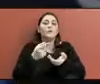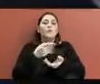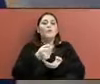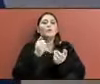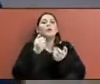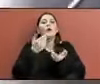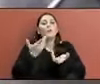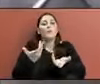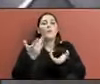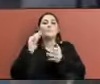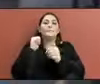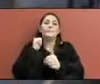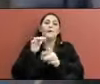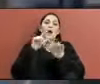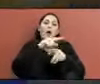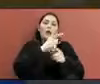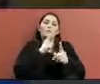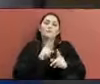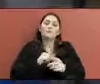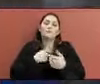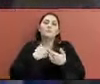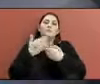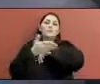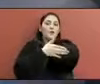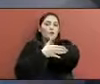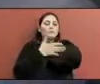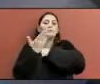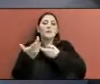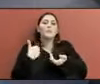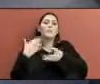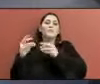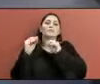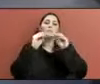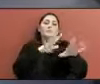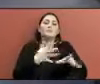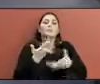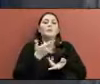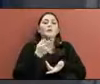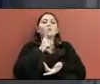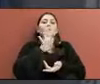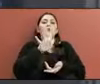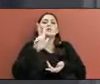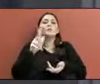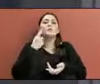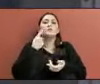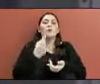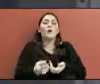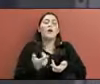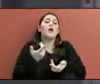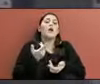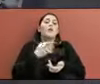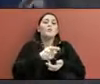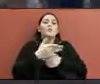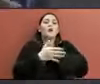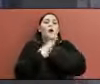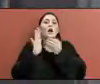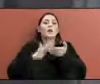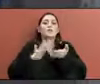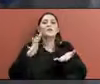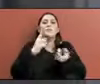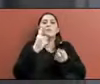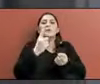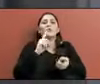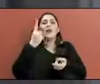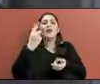yerine getirdik. Yani 153 bizim tüm çağrılarımızı alma noktasında ve hizmetleri geri dönüş noktamızda tek